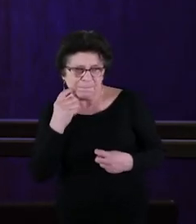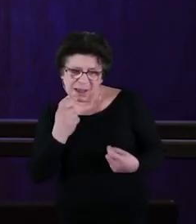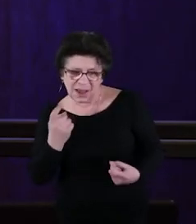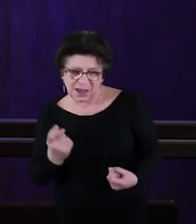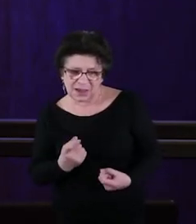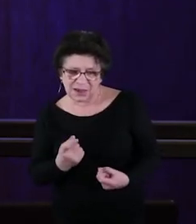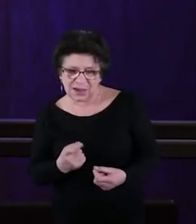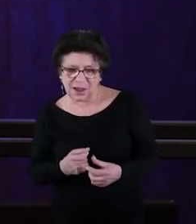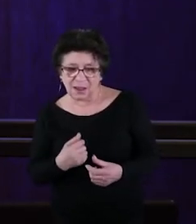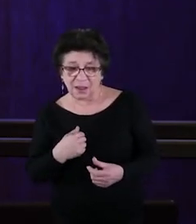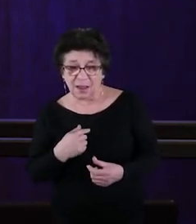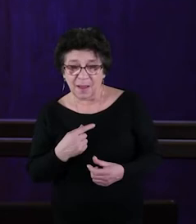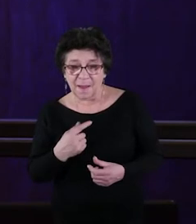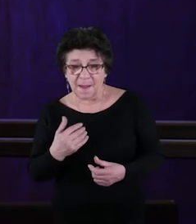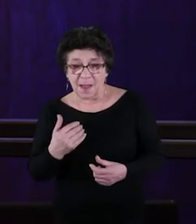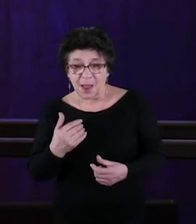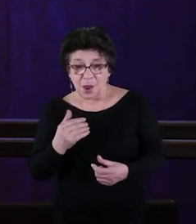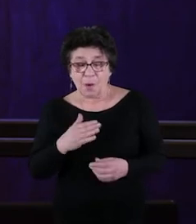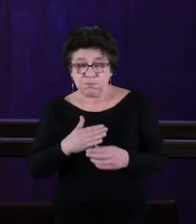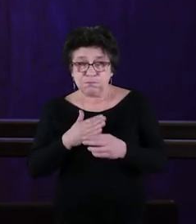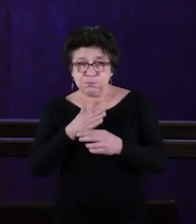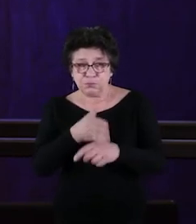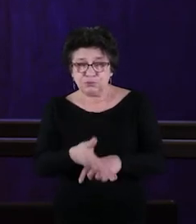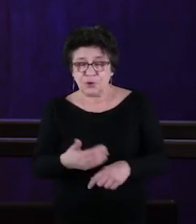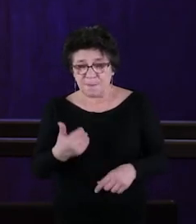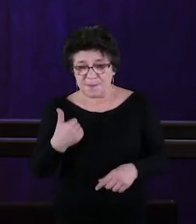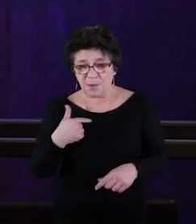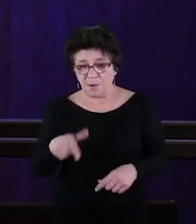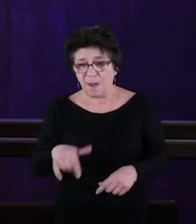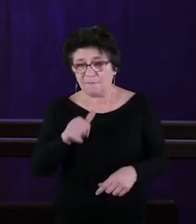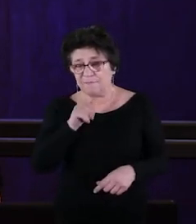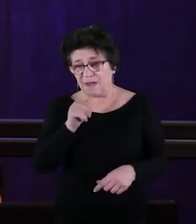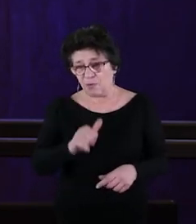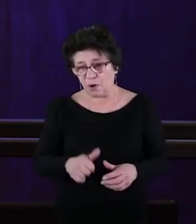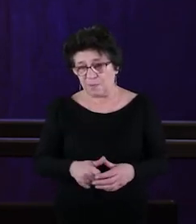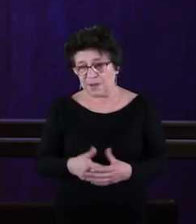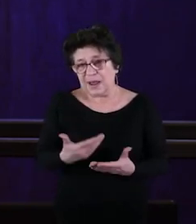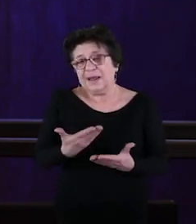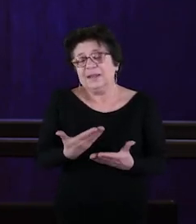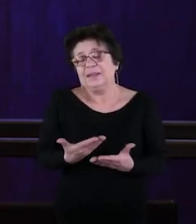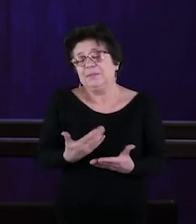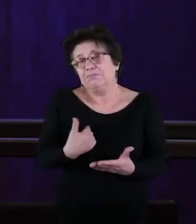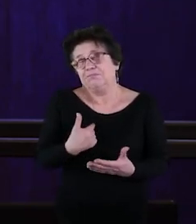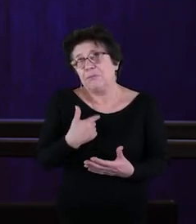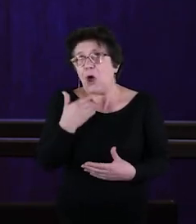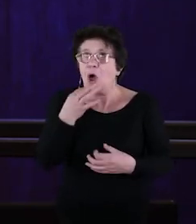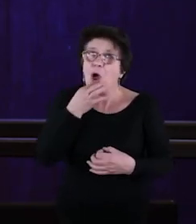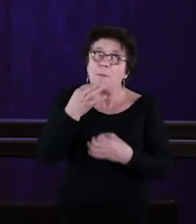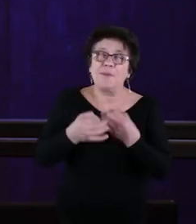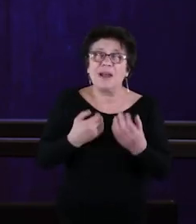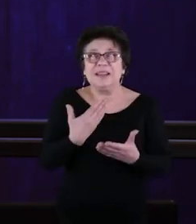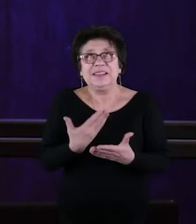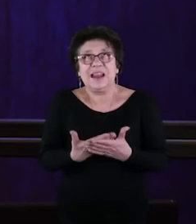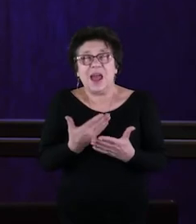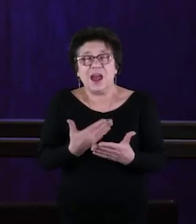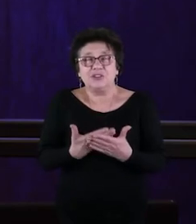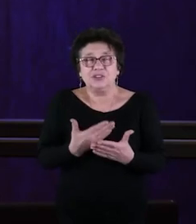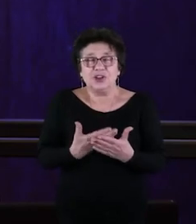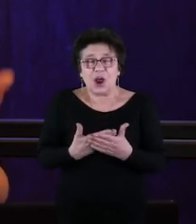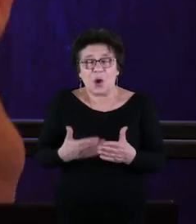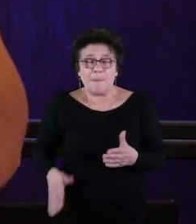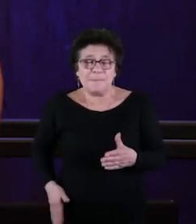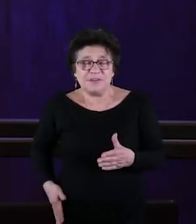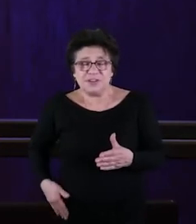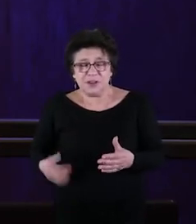nawiązanie się pojawiały pojawiły bardzo późno mówiono że dlaczego te Pieski były na dworze cesarskim dlaczego tam hodowane